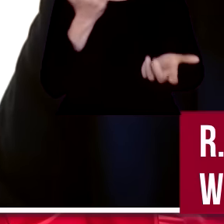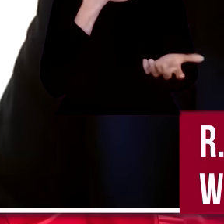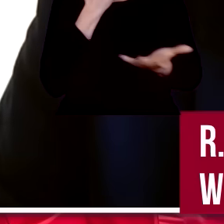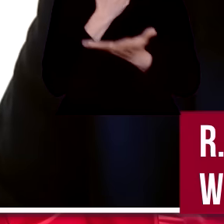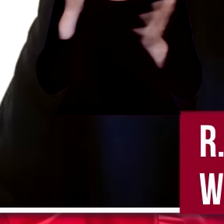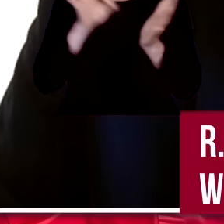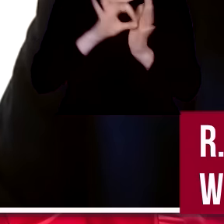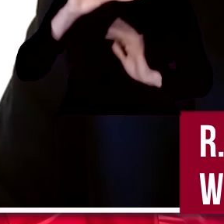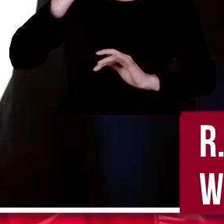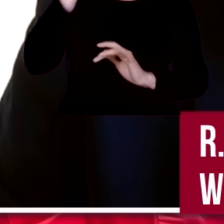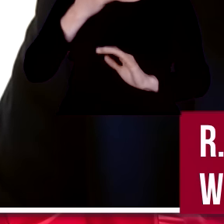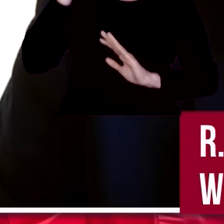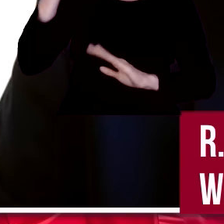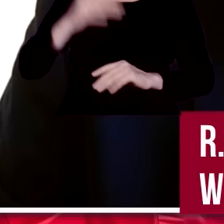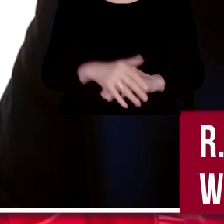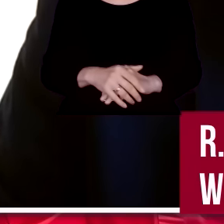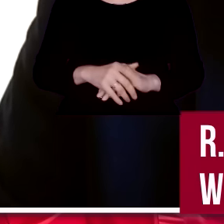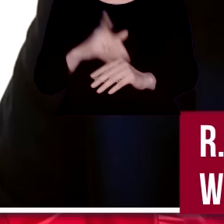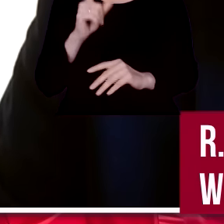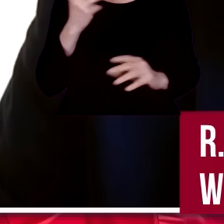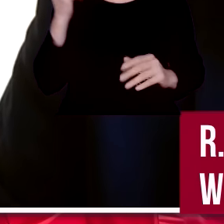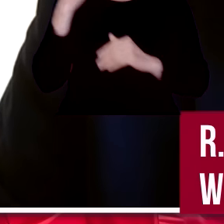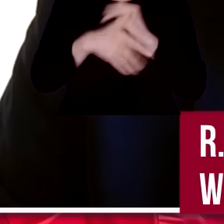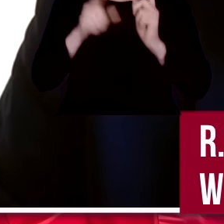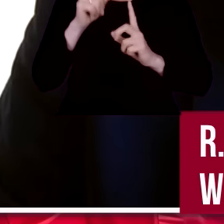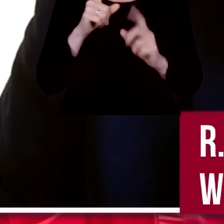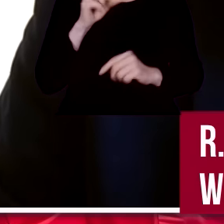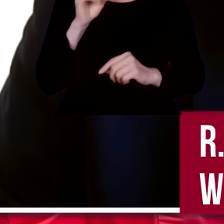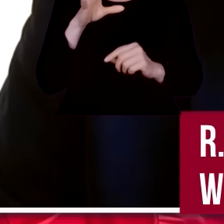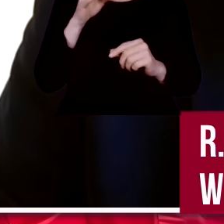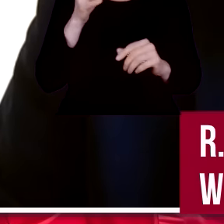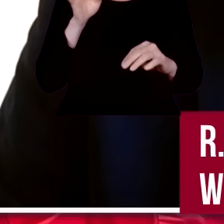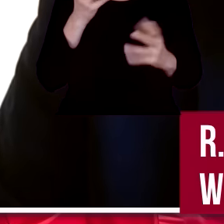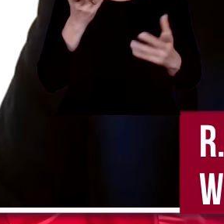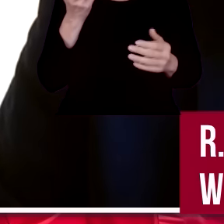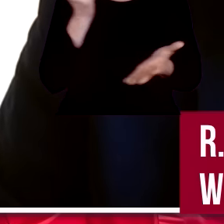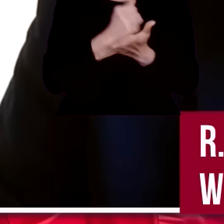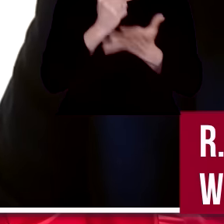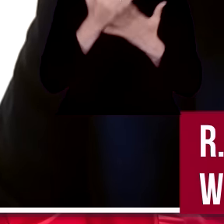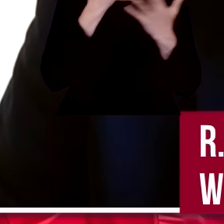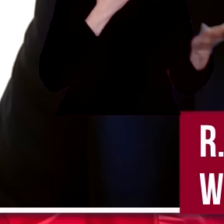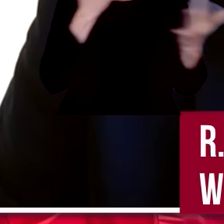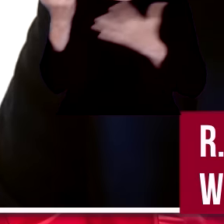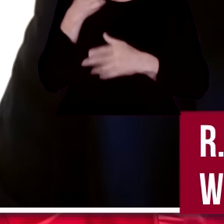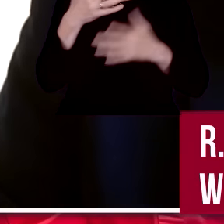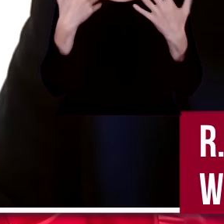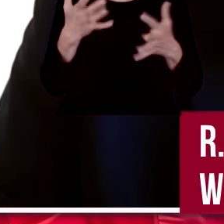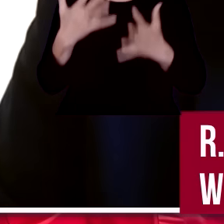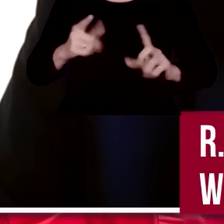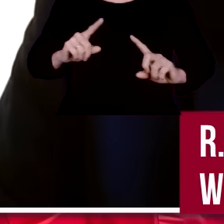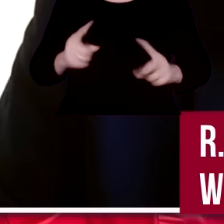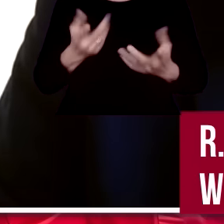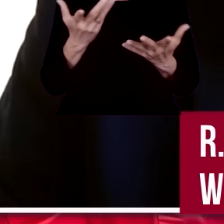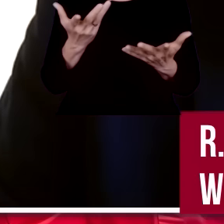ruskich jednak jednak nie do końca zwłaszcza w przypadku tak trywialnych rzeczy jak Pożar pożar jest stosunkowo łatwo zorganizować My